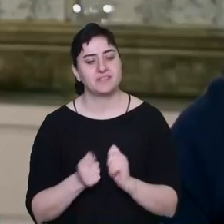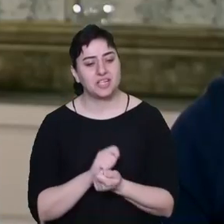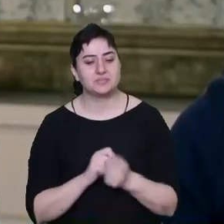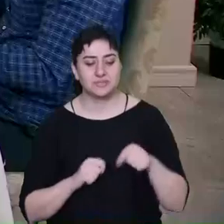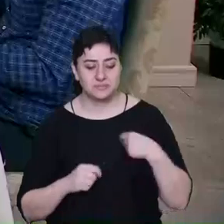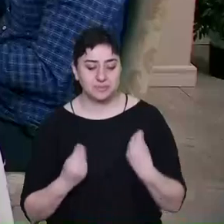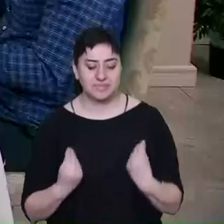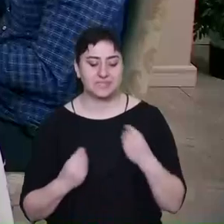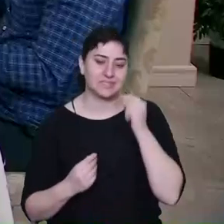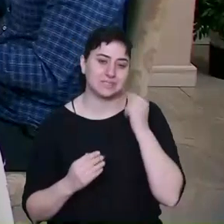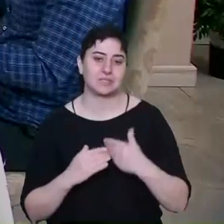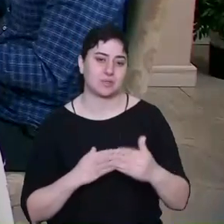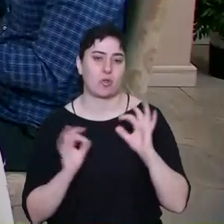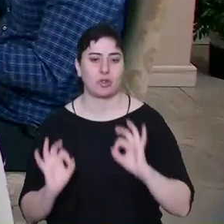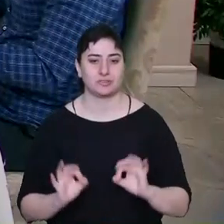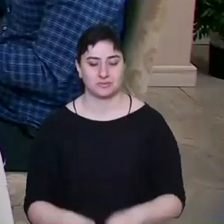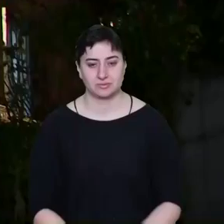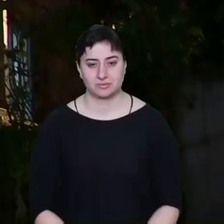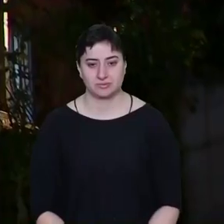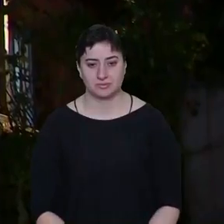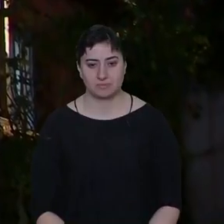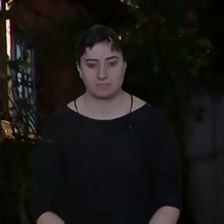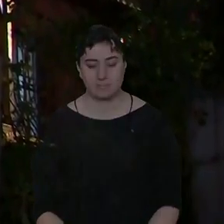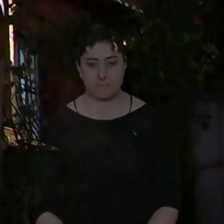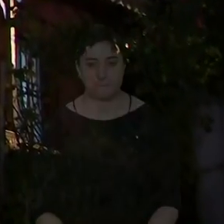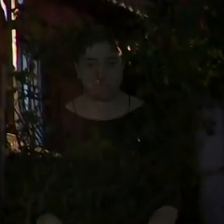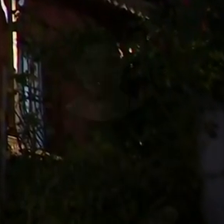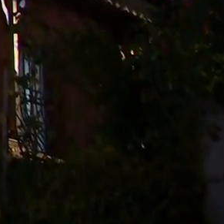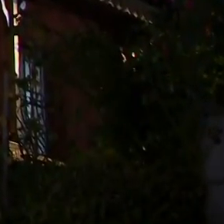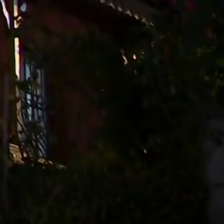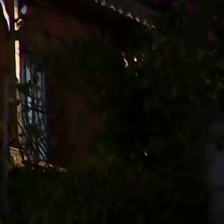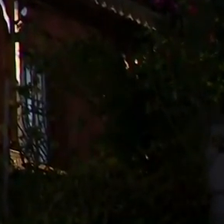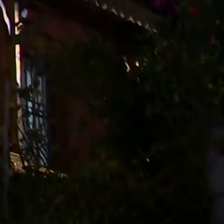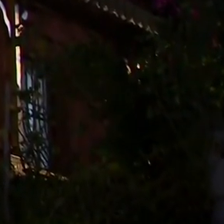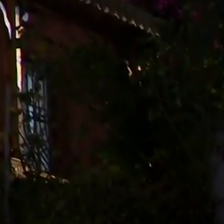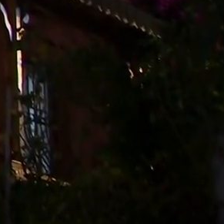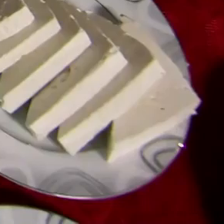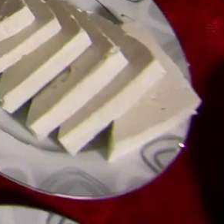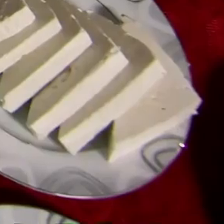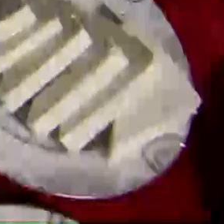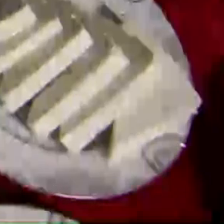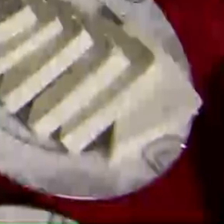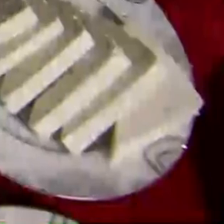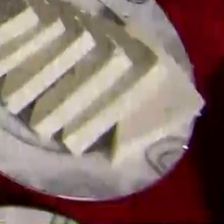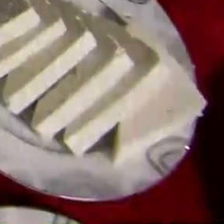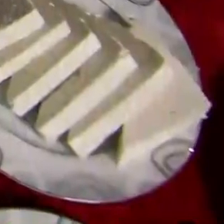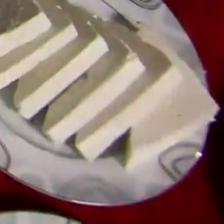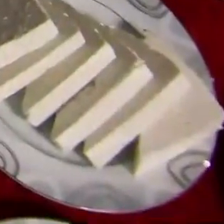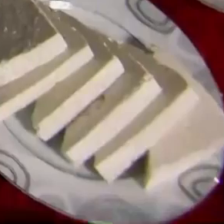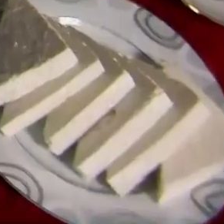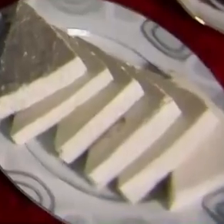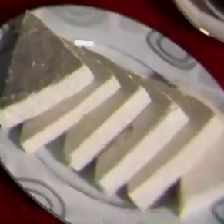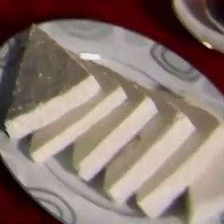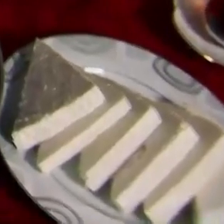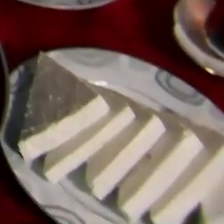bir insan olacağım. Masadaki herkes şaşkın. Gece vakti Mahmutların evi. Kahvaltı sofrasının ortasına koca bir tava menemen